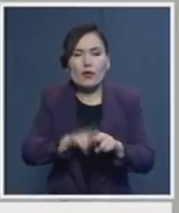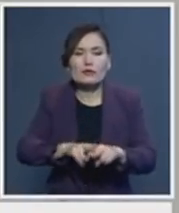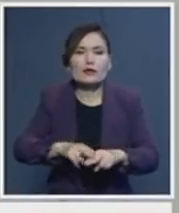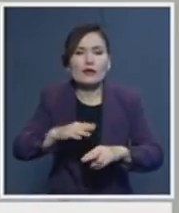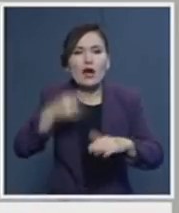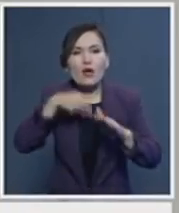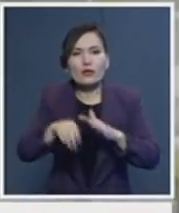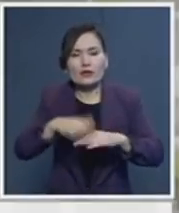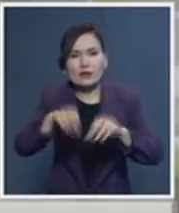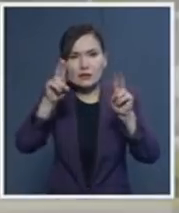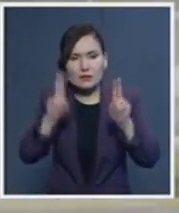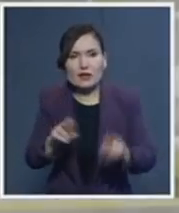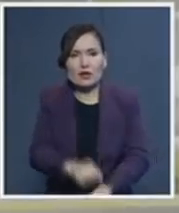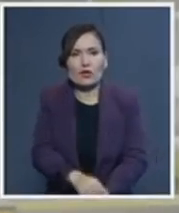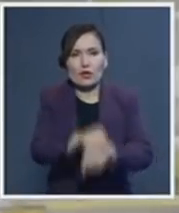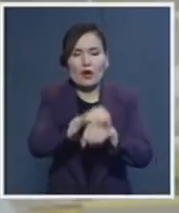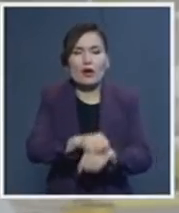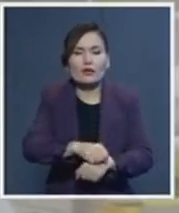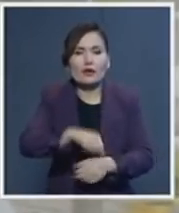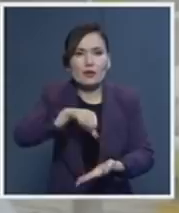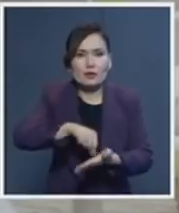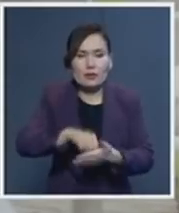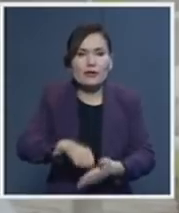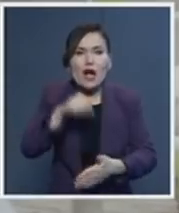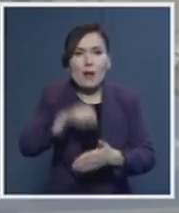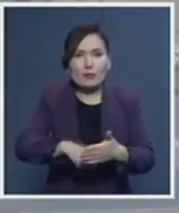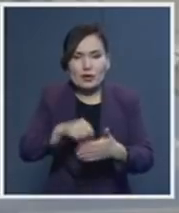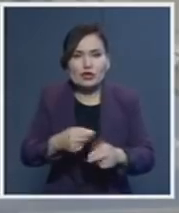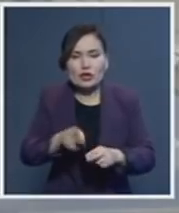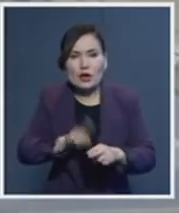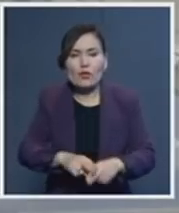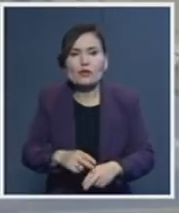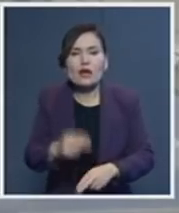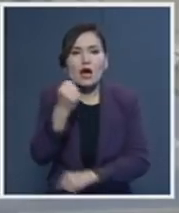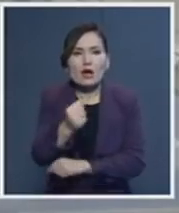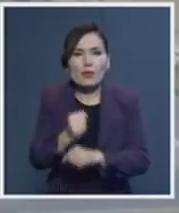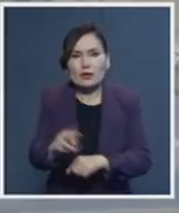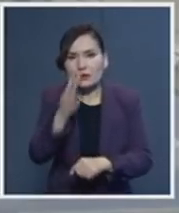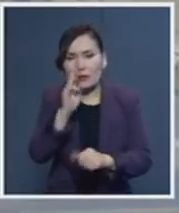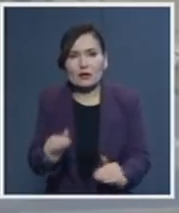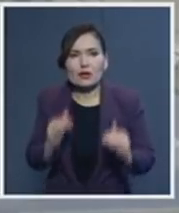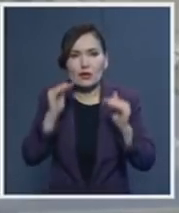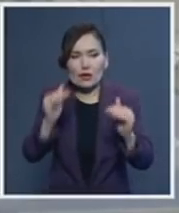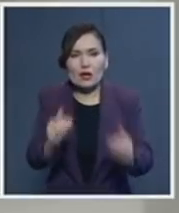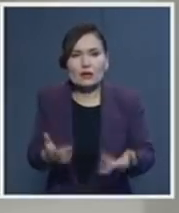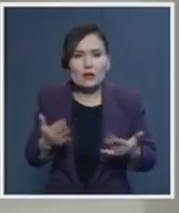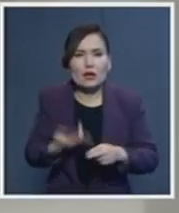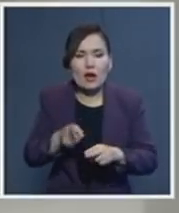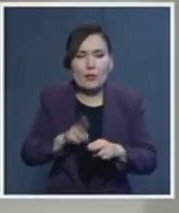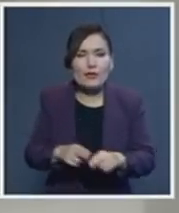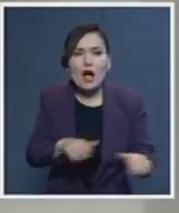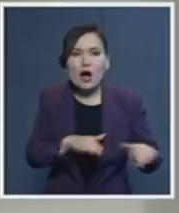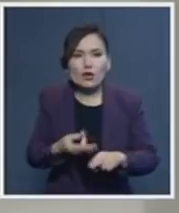жатыр. Олардың басшылыққа қояр негізгі талабы салыққа дейінгі сағаттық жалақына 20 еуроға дейін көтеру. Кәсіподақтар бұл